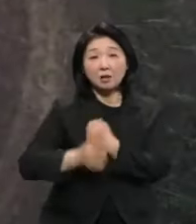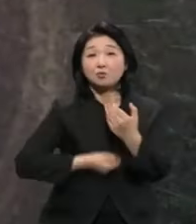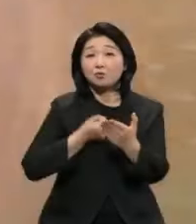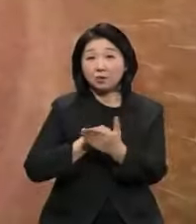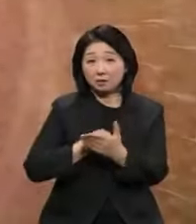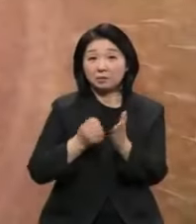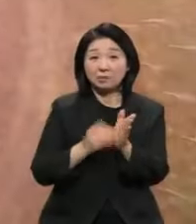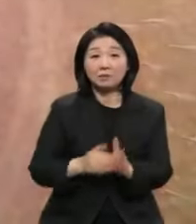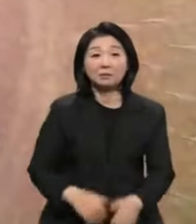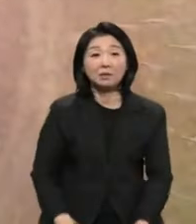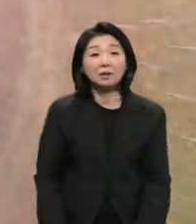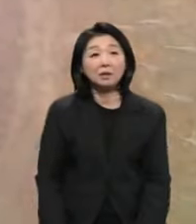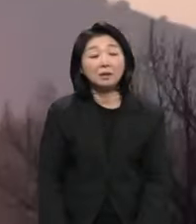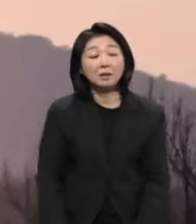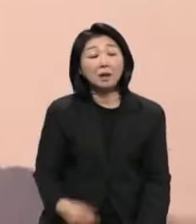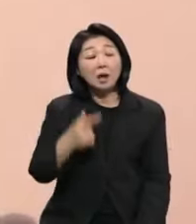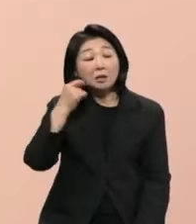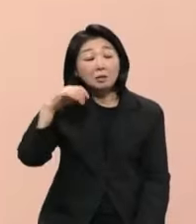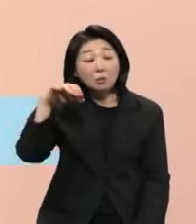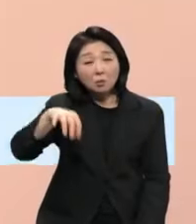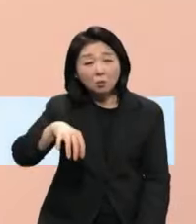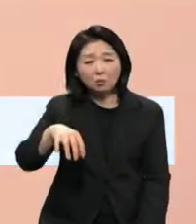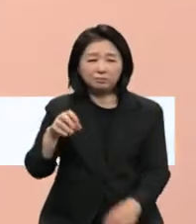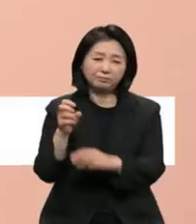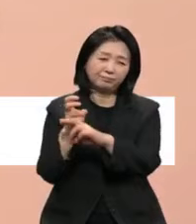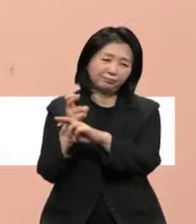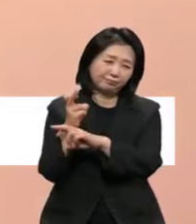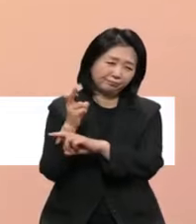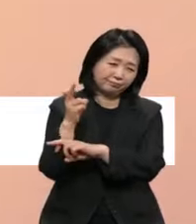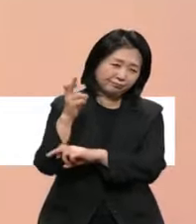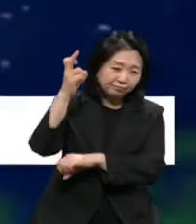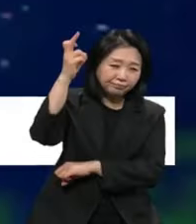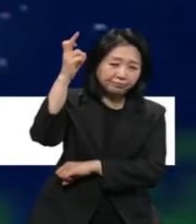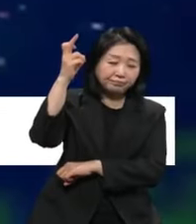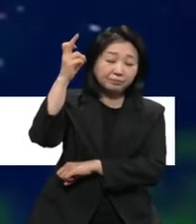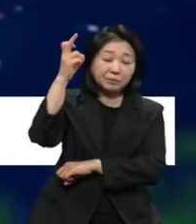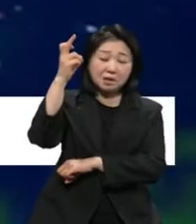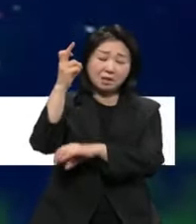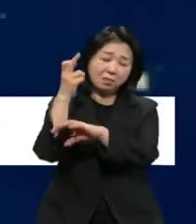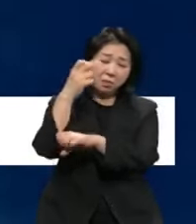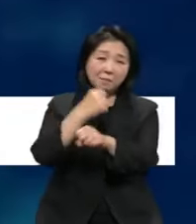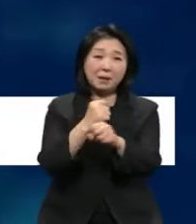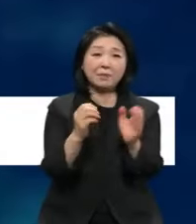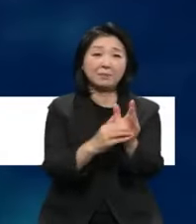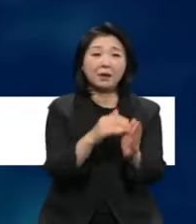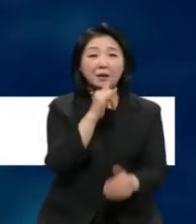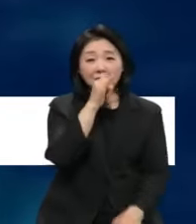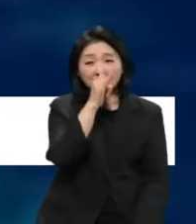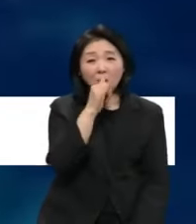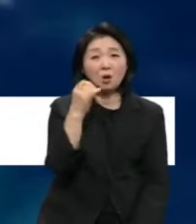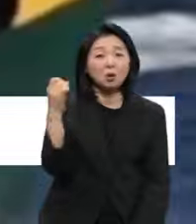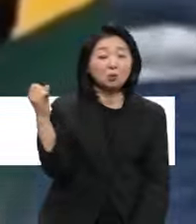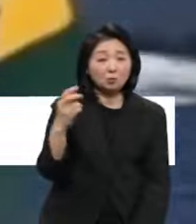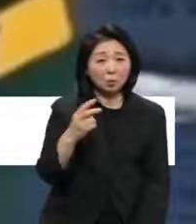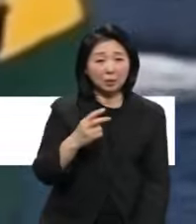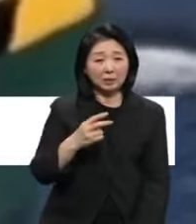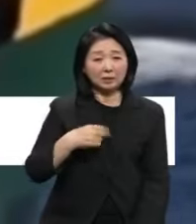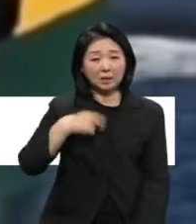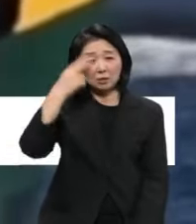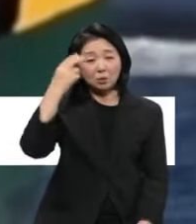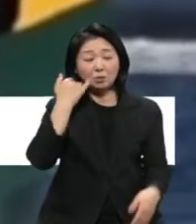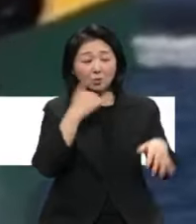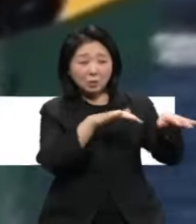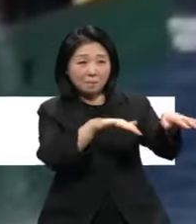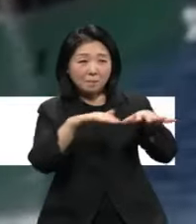특히 일본 이웃에는 탄도미사일과 핵무기를 개발하는 나라가 있고 동중국해와 남중국해에서 힘에 의한